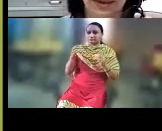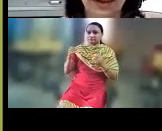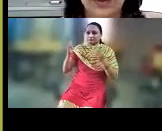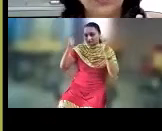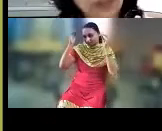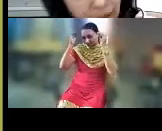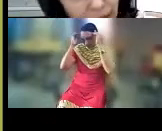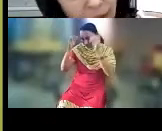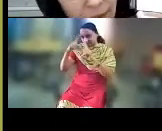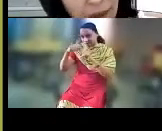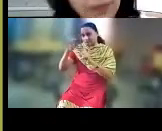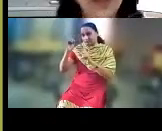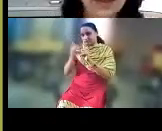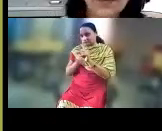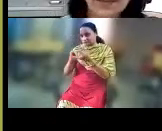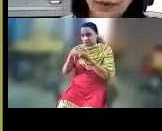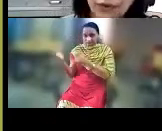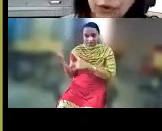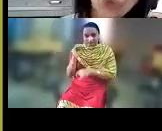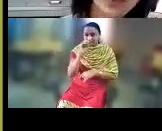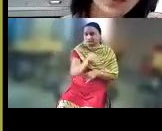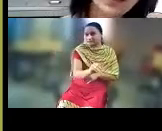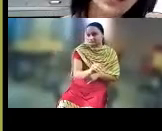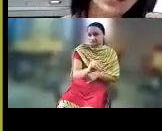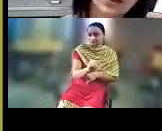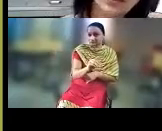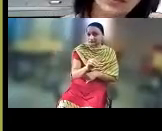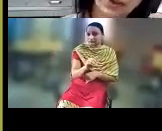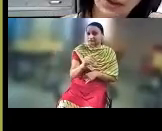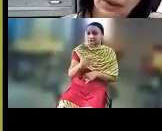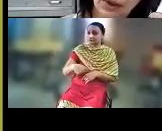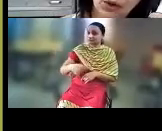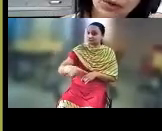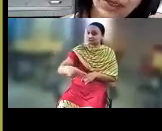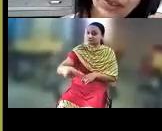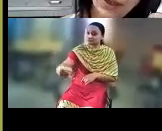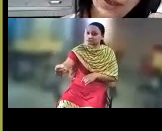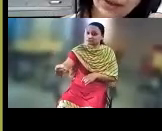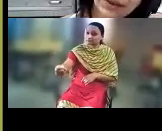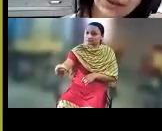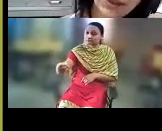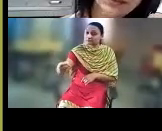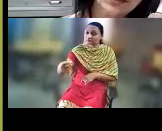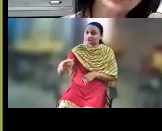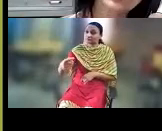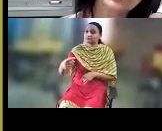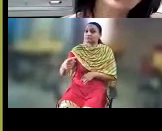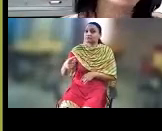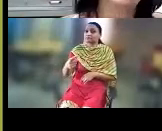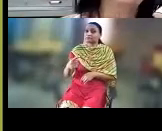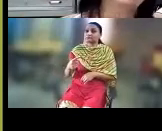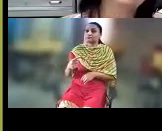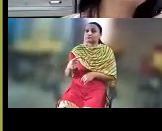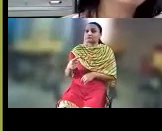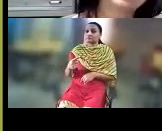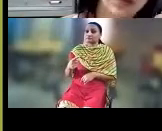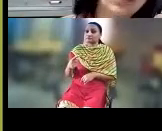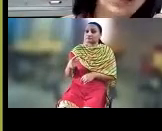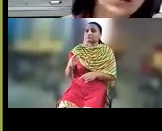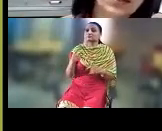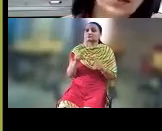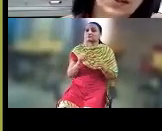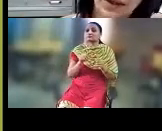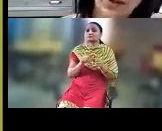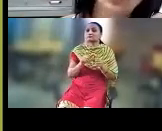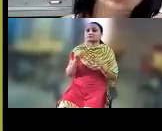रहें। खेल का मतलब ये है कि हम रोजमर्रा की जिंदगी में उनके साथ किस तरह से किन किन एक्टिविटीज को खेल